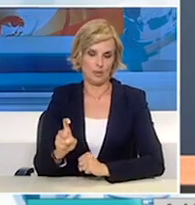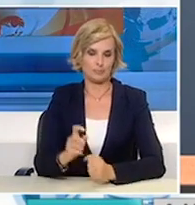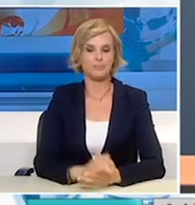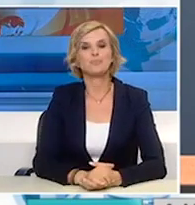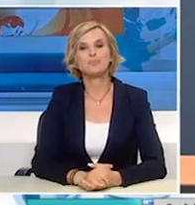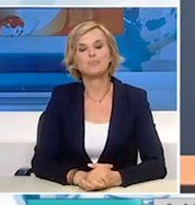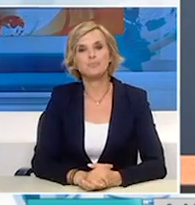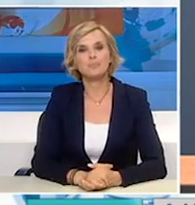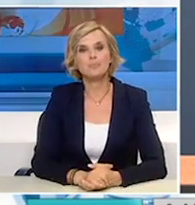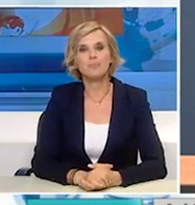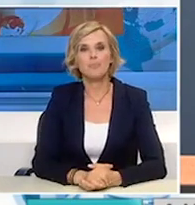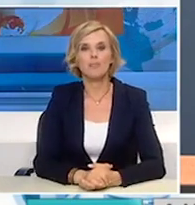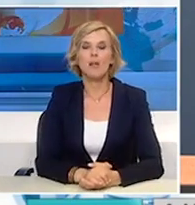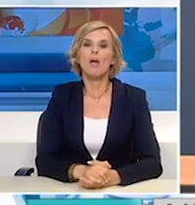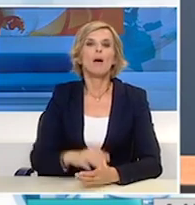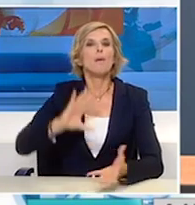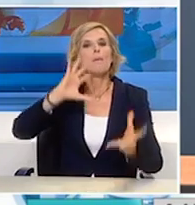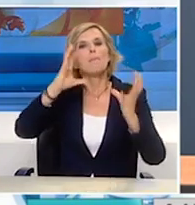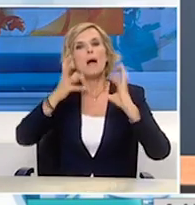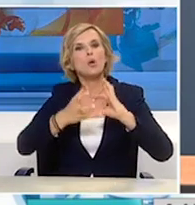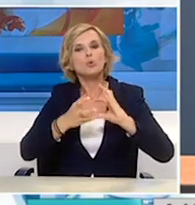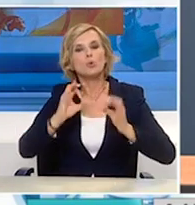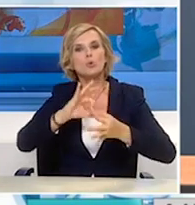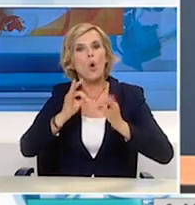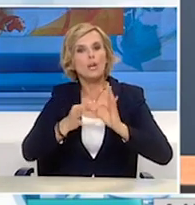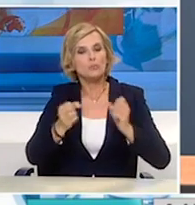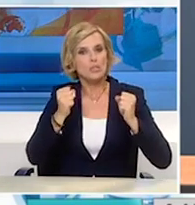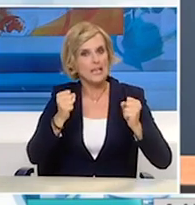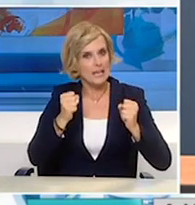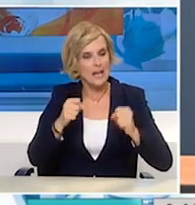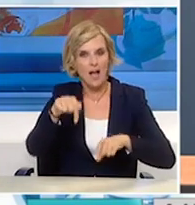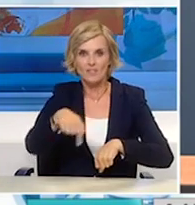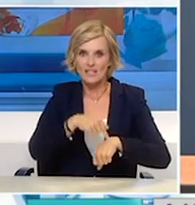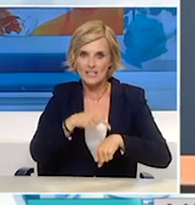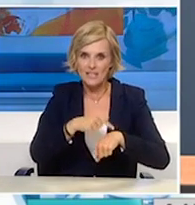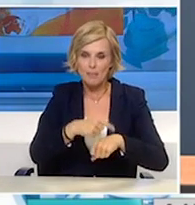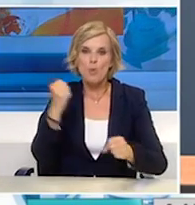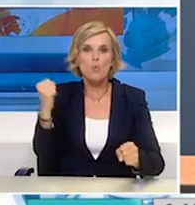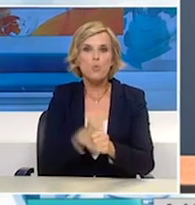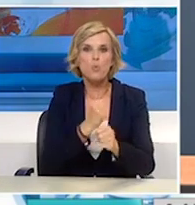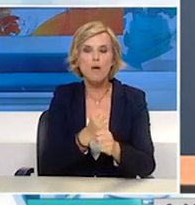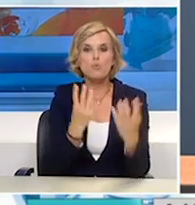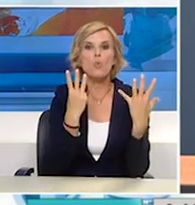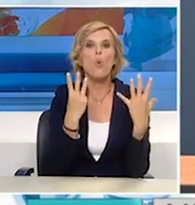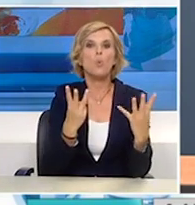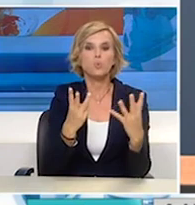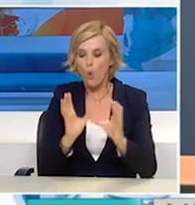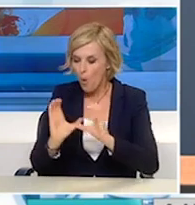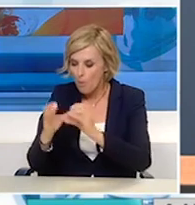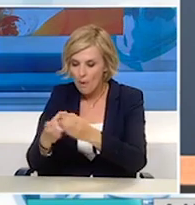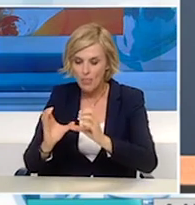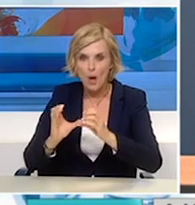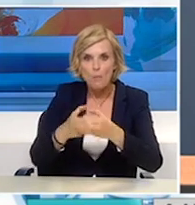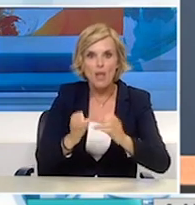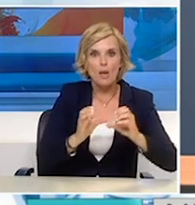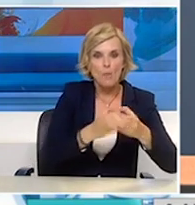Με τα τελευταία δεδομένα του Παγκόσμιου Οργανισμού Υγείας υπάρχουν τουλάχιστον 8 διαφορετικά εμβόλια με διαφορετικές τεχνολογίες που δοκιμάζονται αυτή τη στιγμή